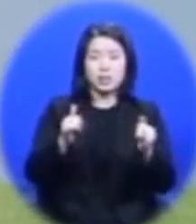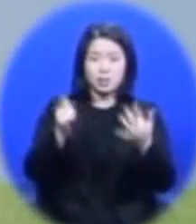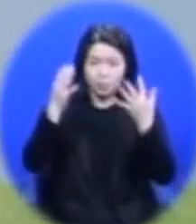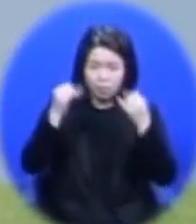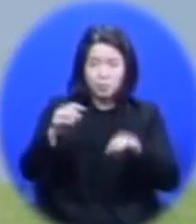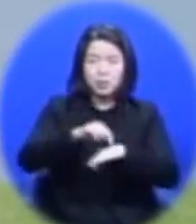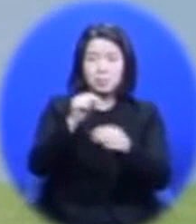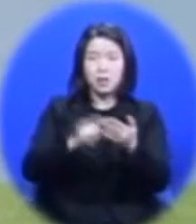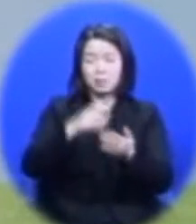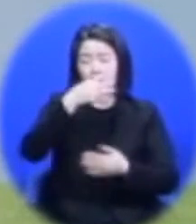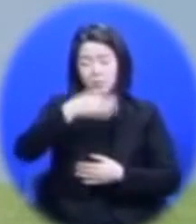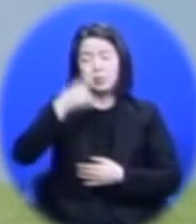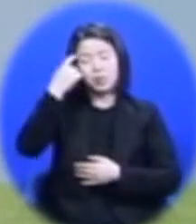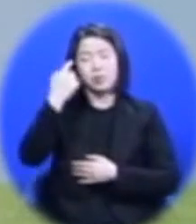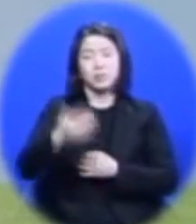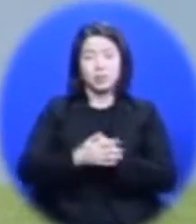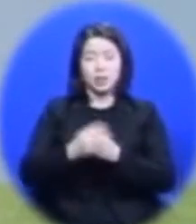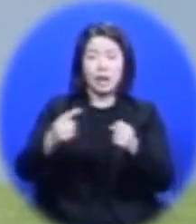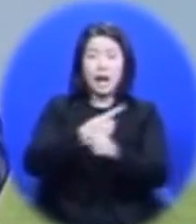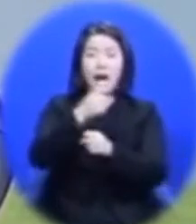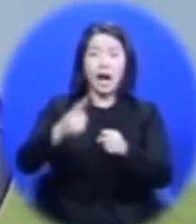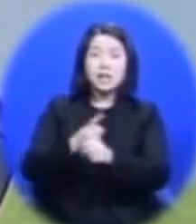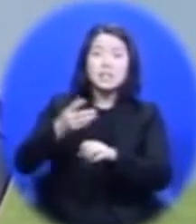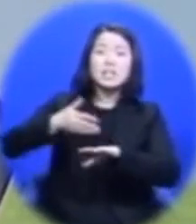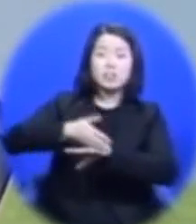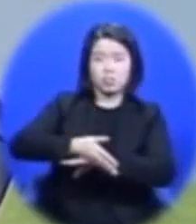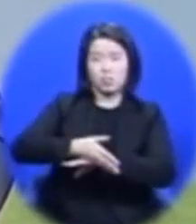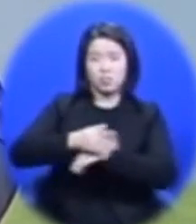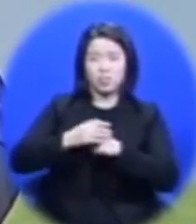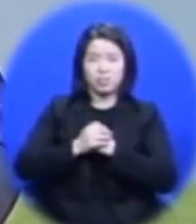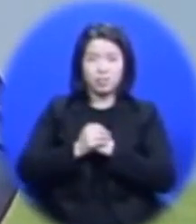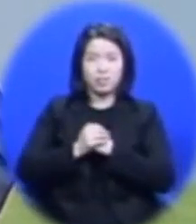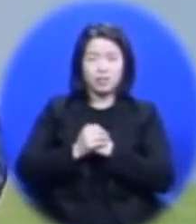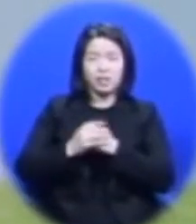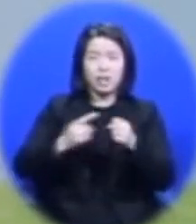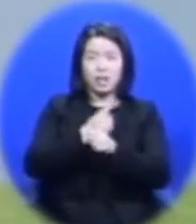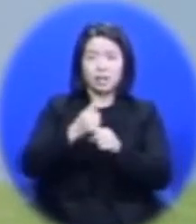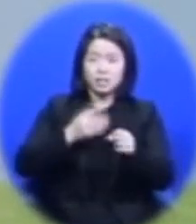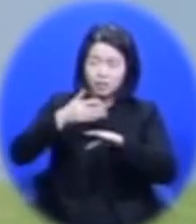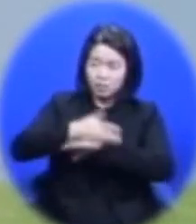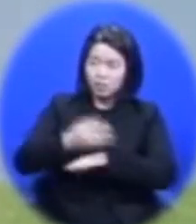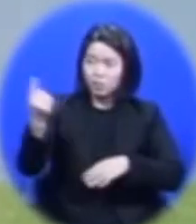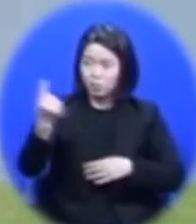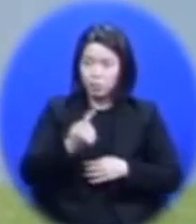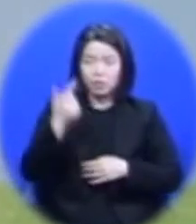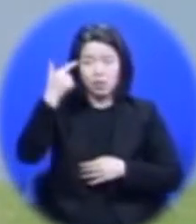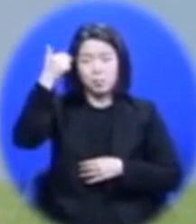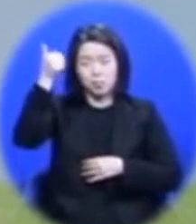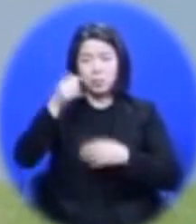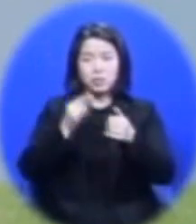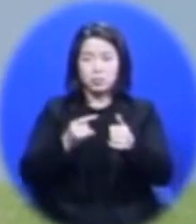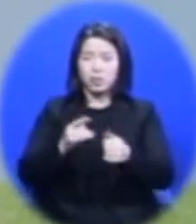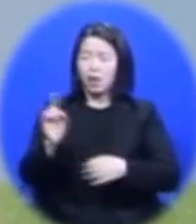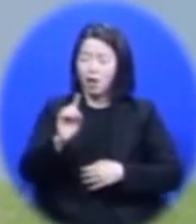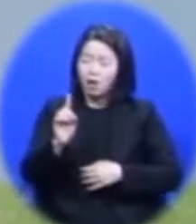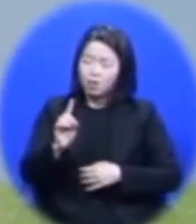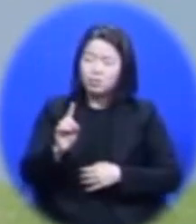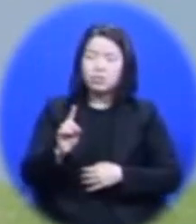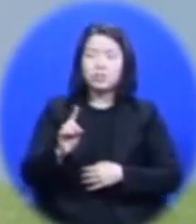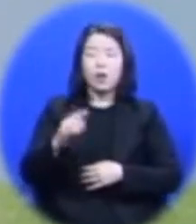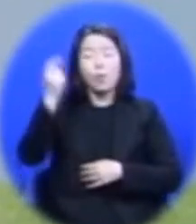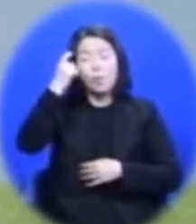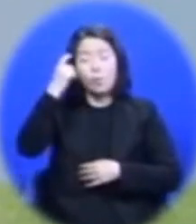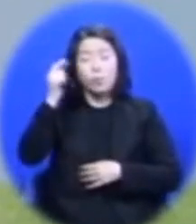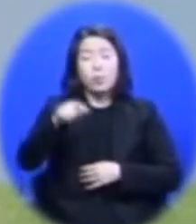마음이 힘들었겠습니까? 한 시간이나 늦었어요. 한 시간 늦게 도착하시는 목사님에게, 아니 목사님 왜